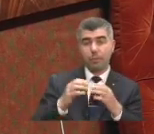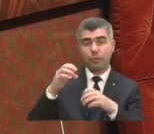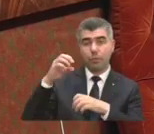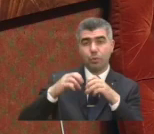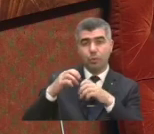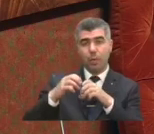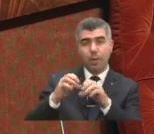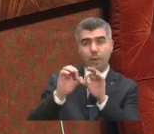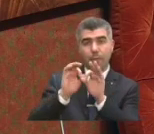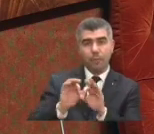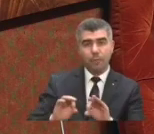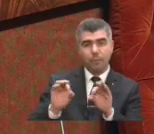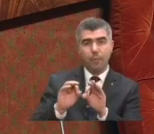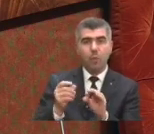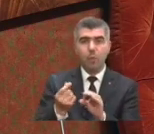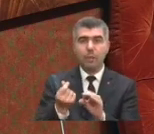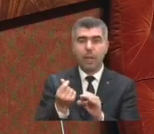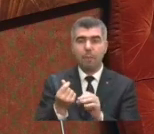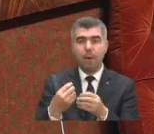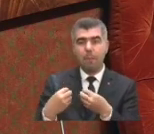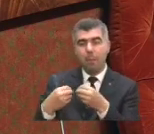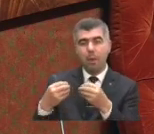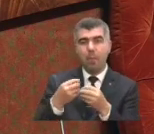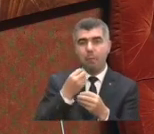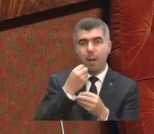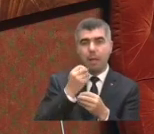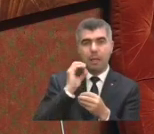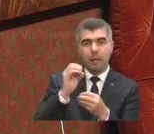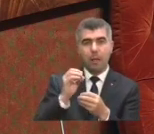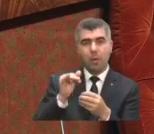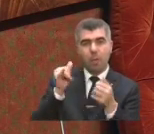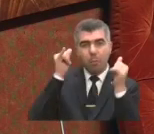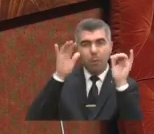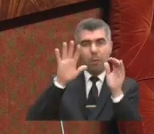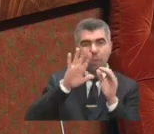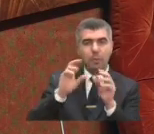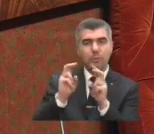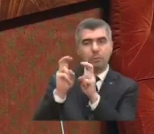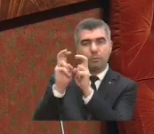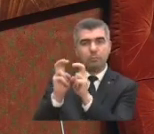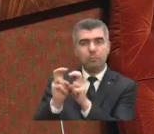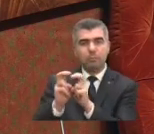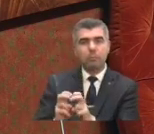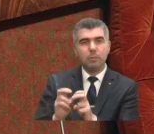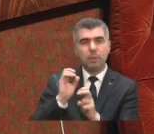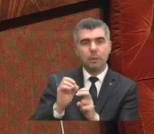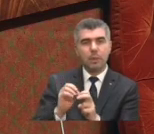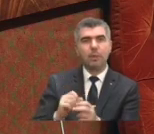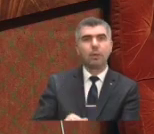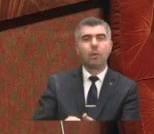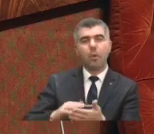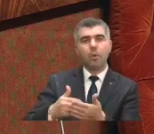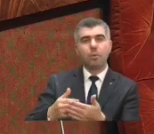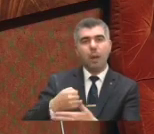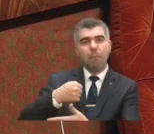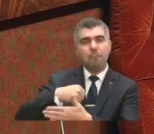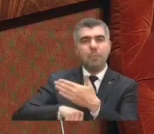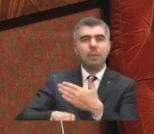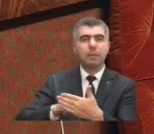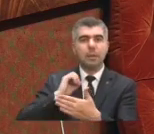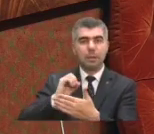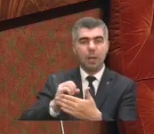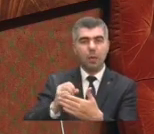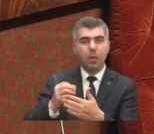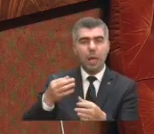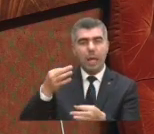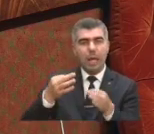الحاد وغلاء الأعلاف تسبب في انخفاض ملحوظ متوسط يعني معدل المواليد ديال الأبقار الحلوب، مما أدى إلى